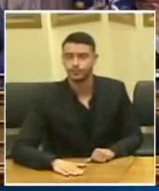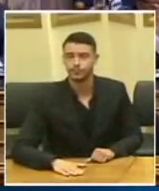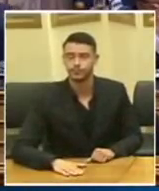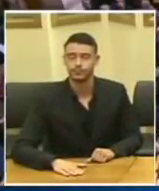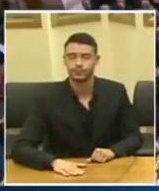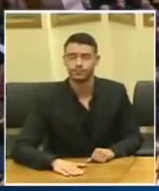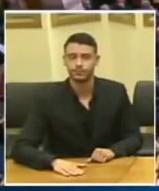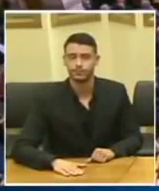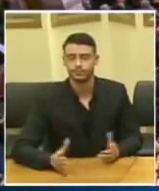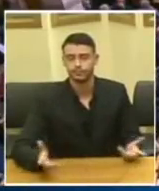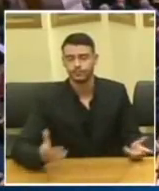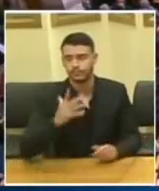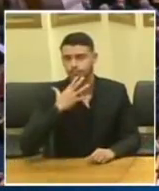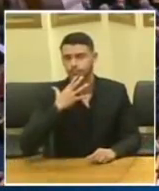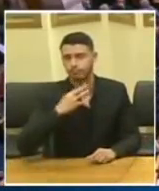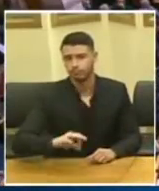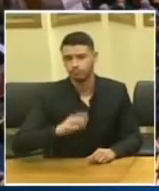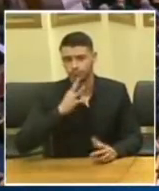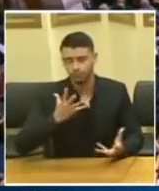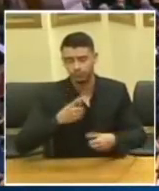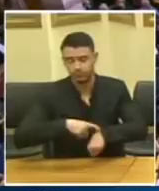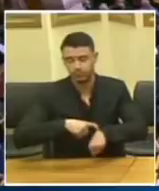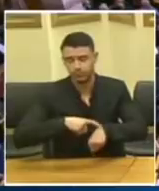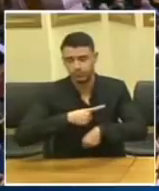Επειδή έχω ήδη υπερβεί κατά πολύ το χρόνο,